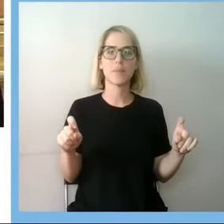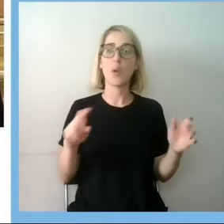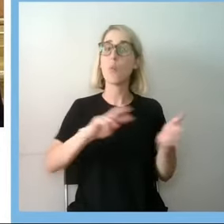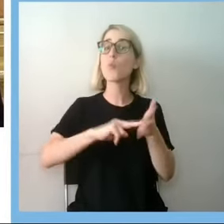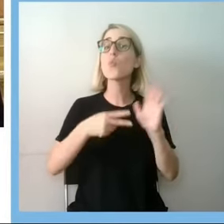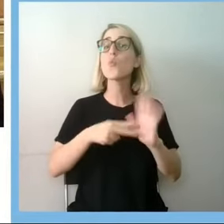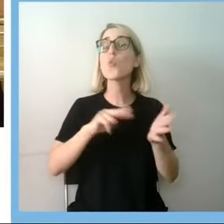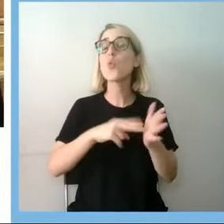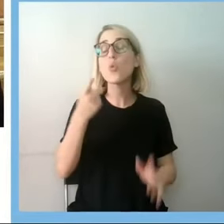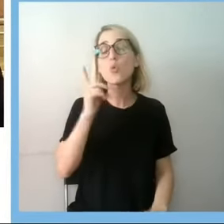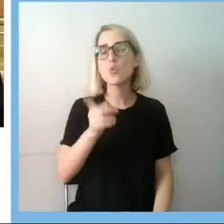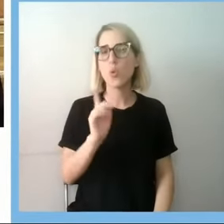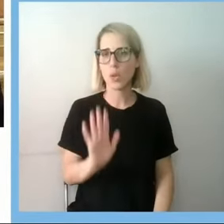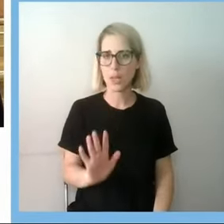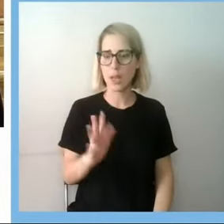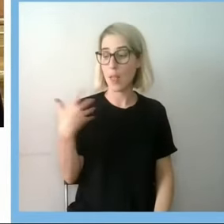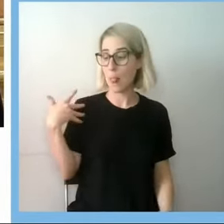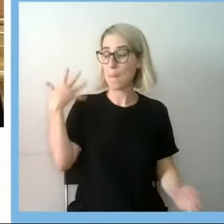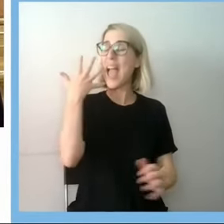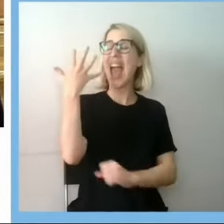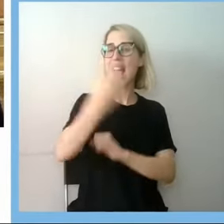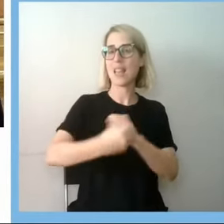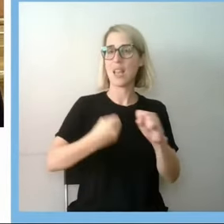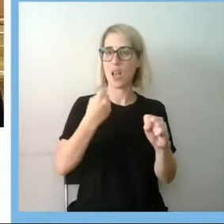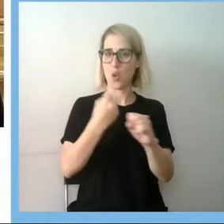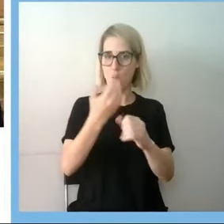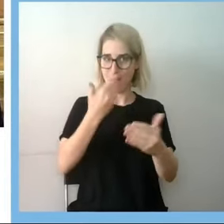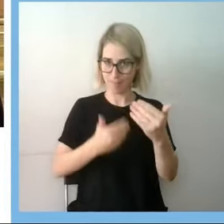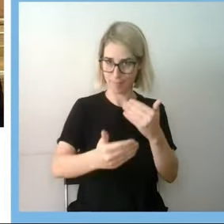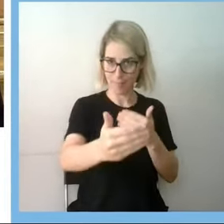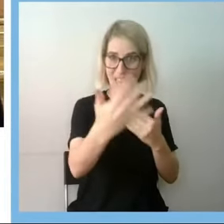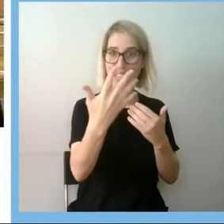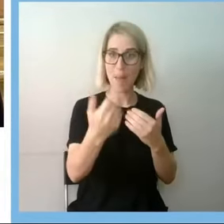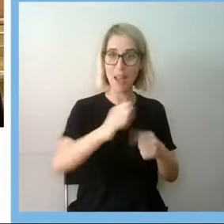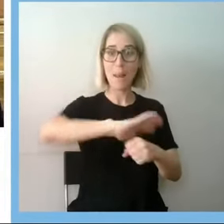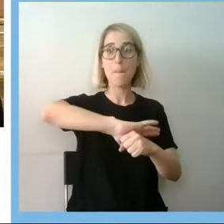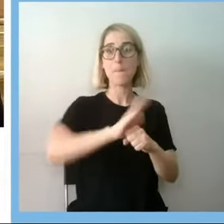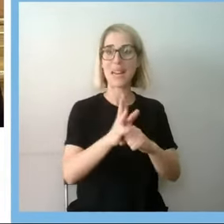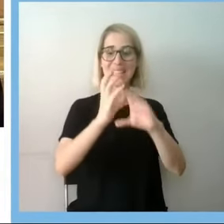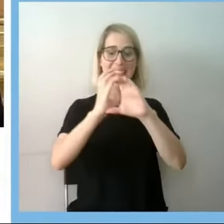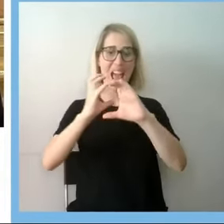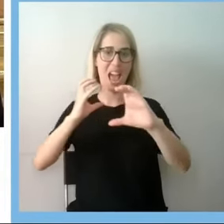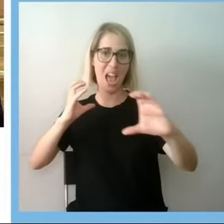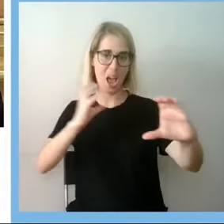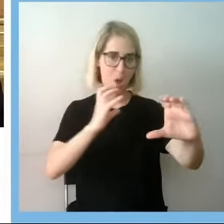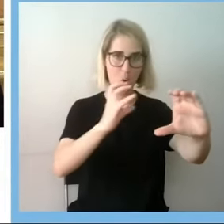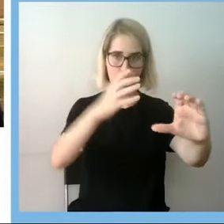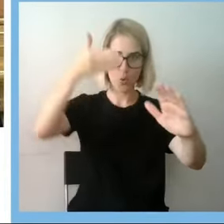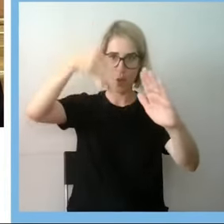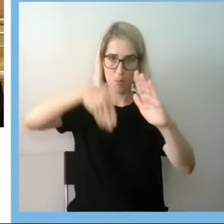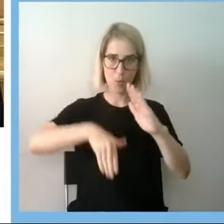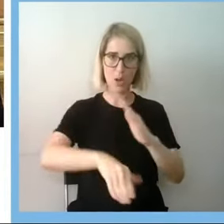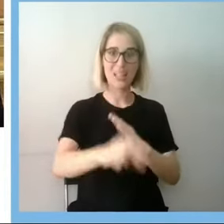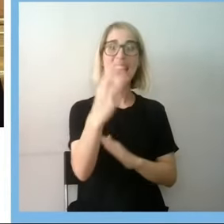Προσέξτε, μέσα σε 5 χρόνια θα υπάρχουν πλήρες αγωγός ομβρίων και αποχέτευσης